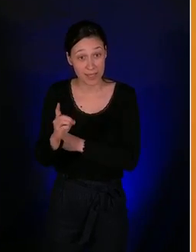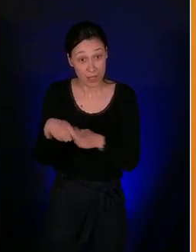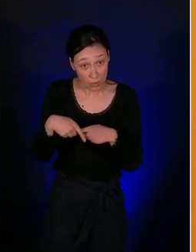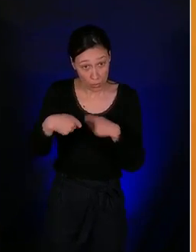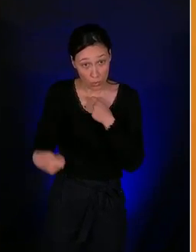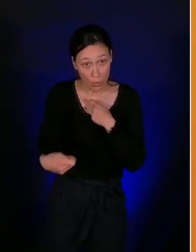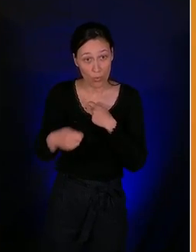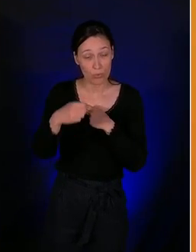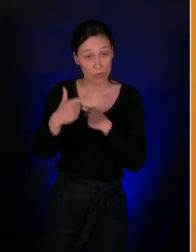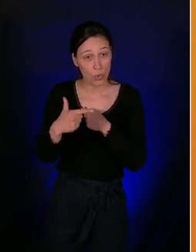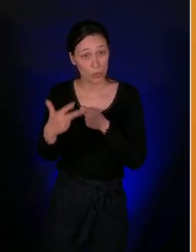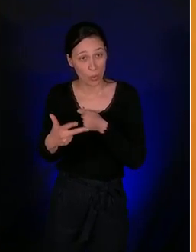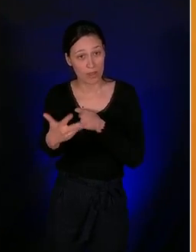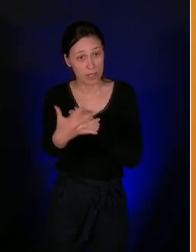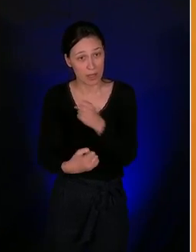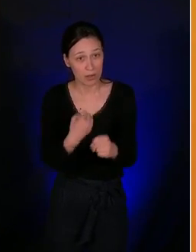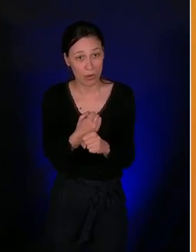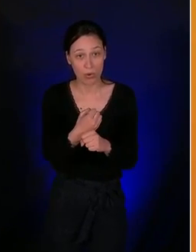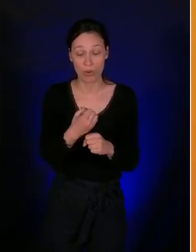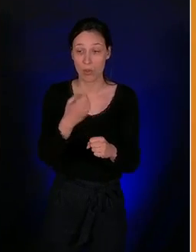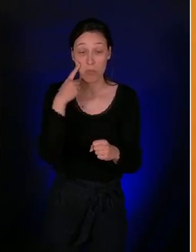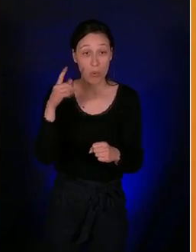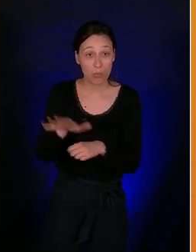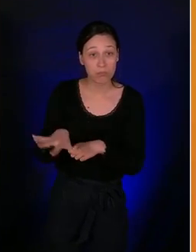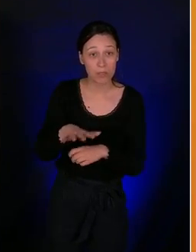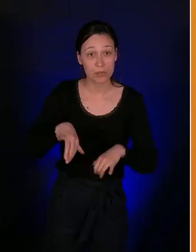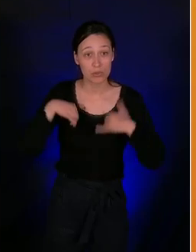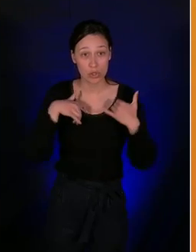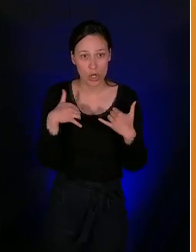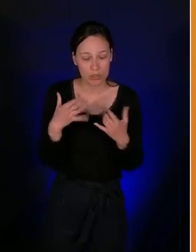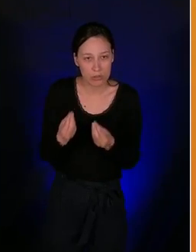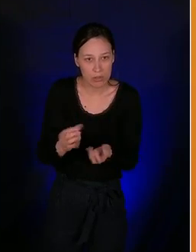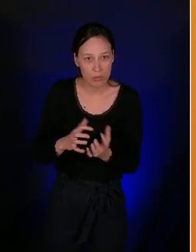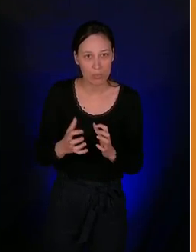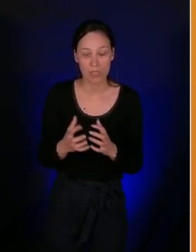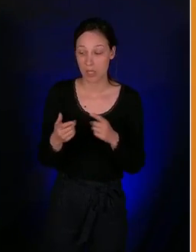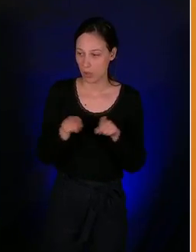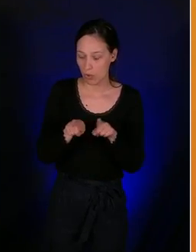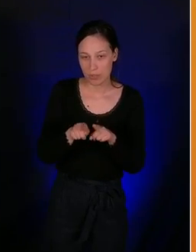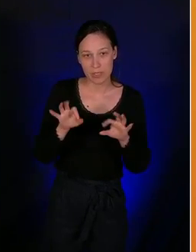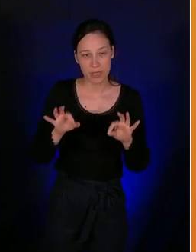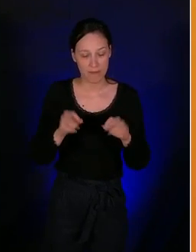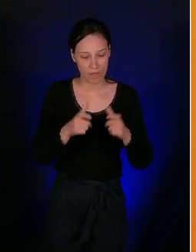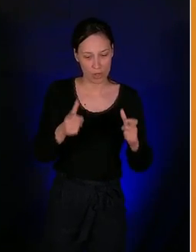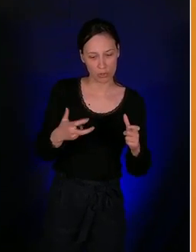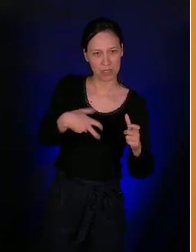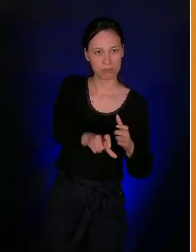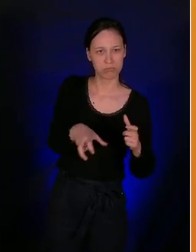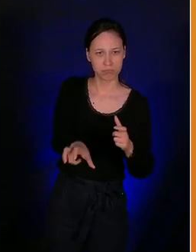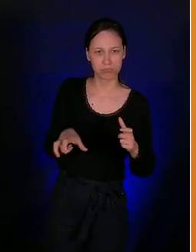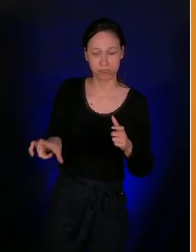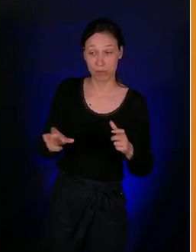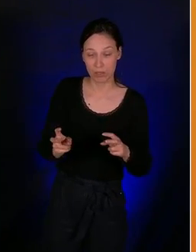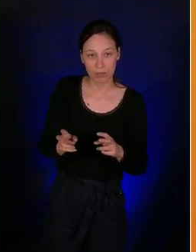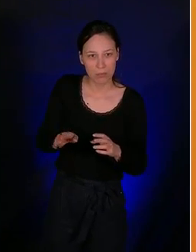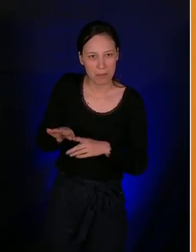projeter, c'est très compliqué. Un recours massif à la sous-traitance, avec dans